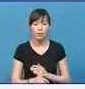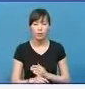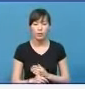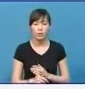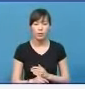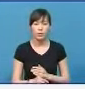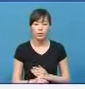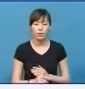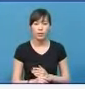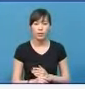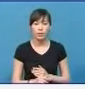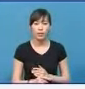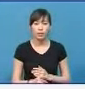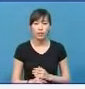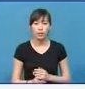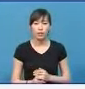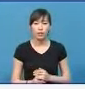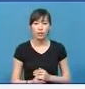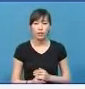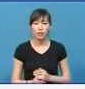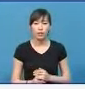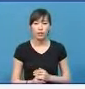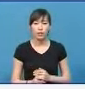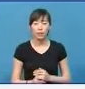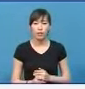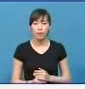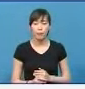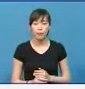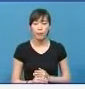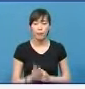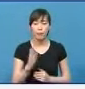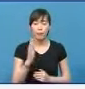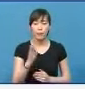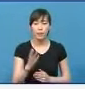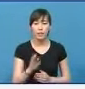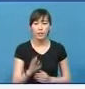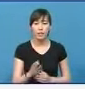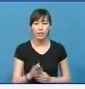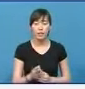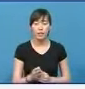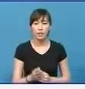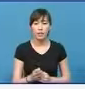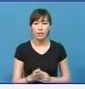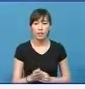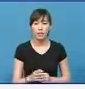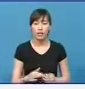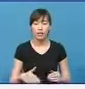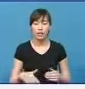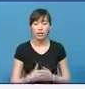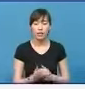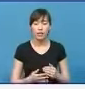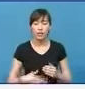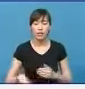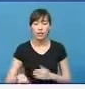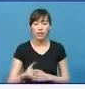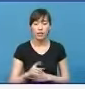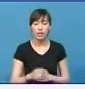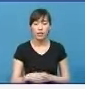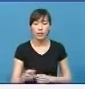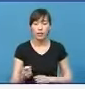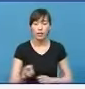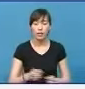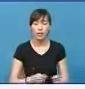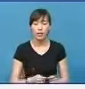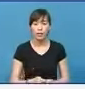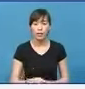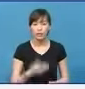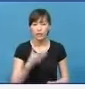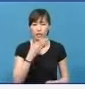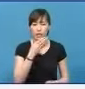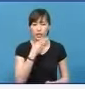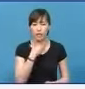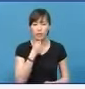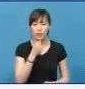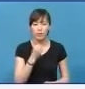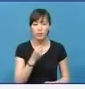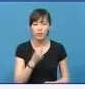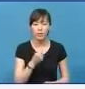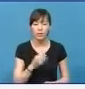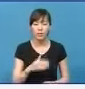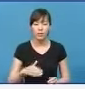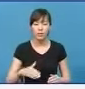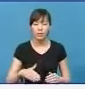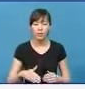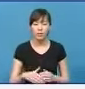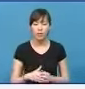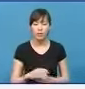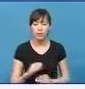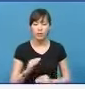бил бірінші бастап отырмыз. Әрі мынау жаңа алаңда басқарып отырмыз. Жаңа алаңның өзінің бір көркі бар, өзінің бір жаңа иісі бар.